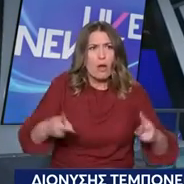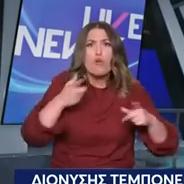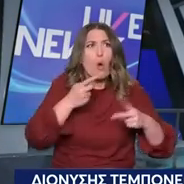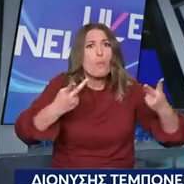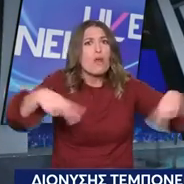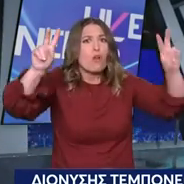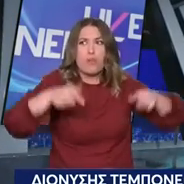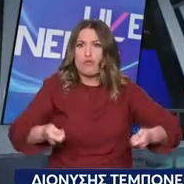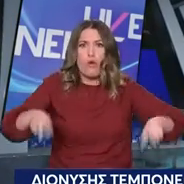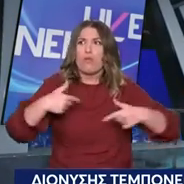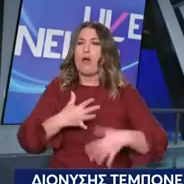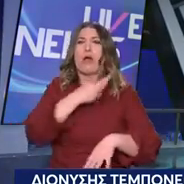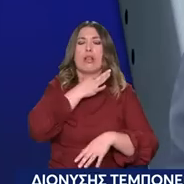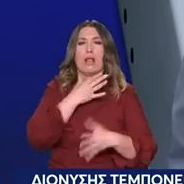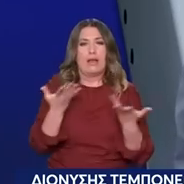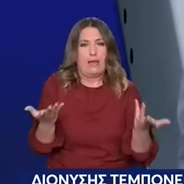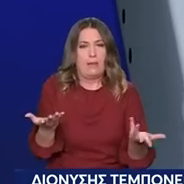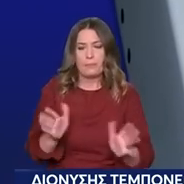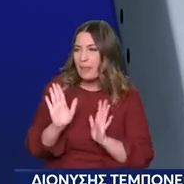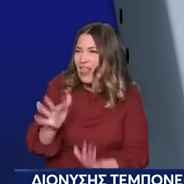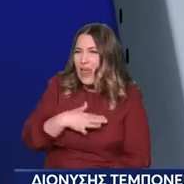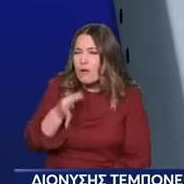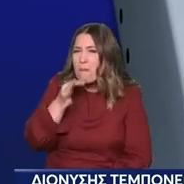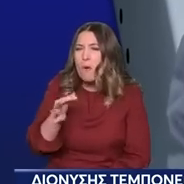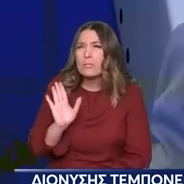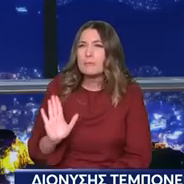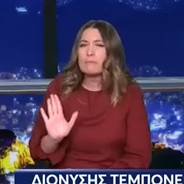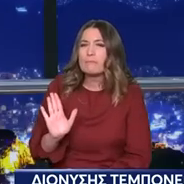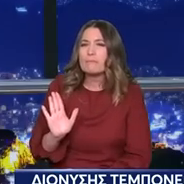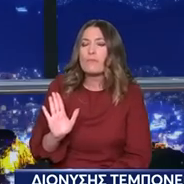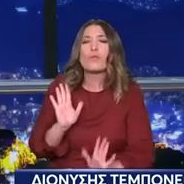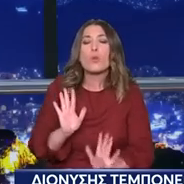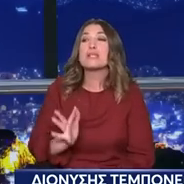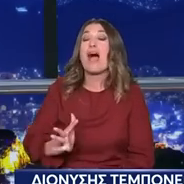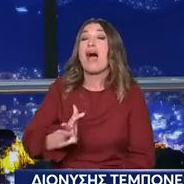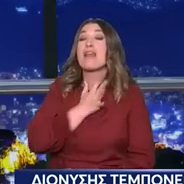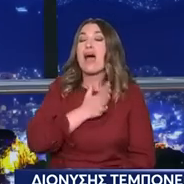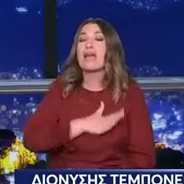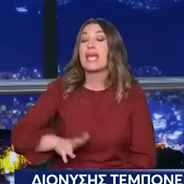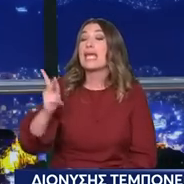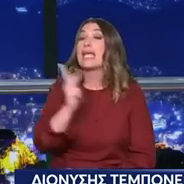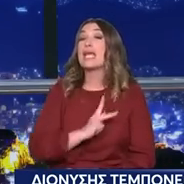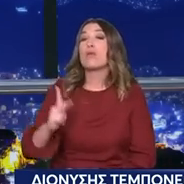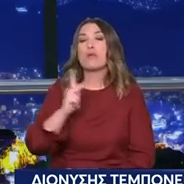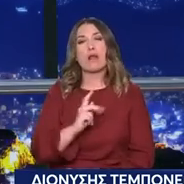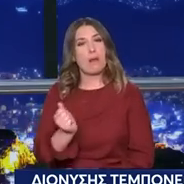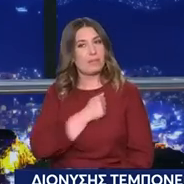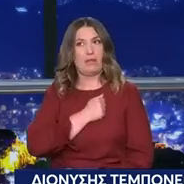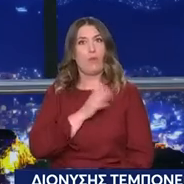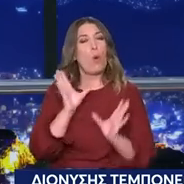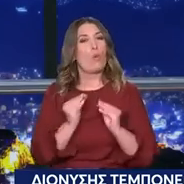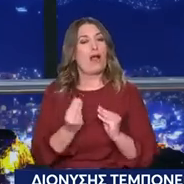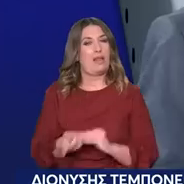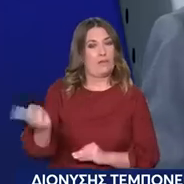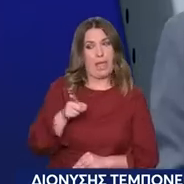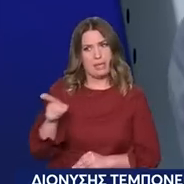οδήγησε, εκεί έχετε δίκιο. Αλλά ξέρετε τι σας λέω? Σας λέω ότι έχουμε όλη ανάγκη ως κοινωνία να πιστέψουμε σε ένα καλύτερο αύριο. Και το πρόβλημα